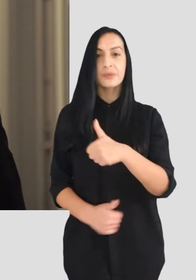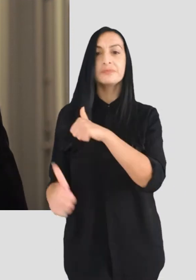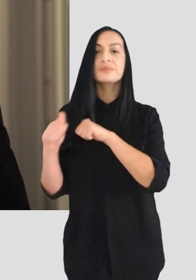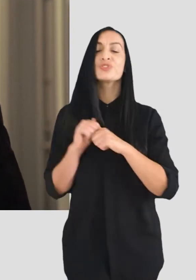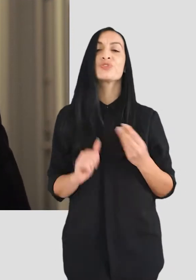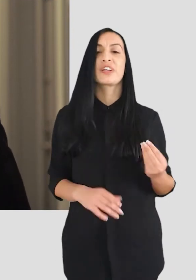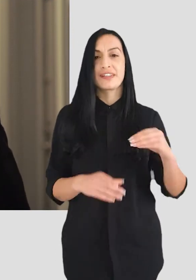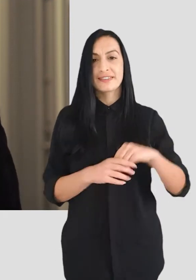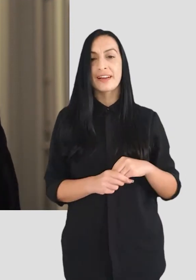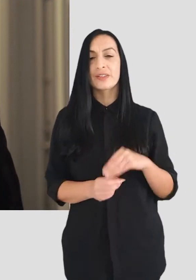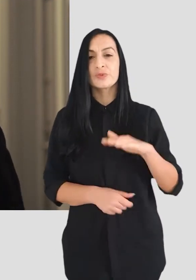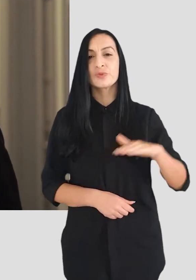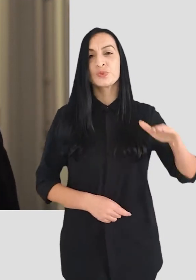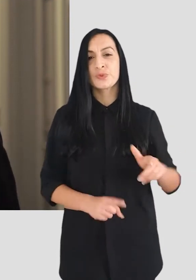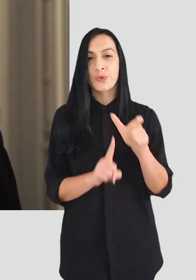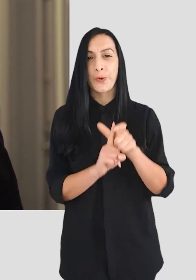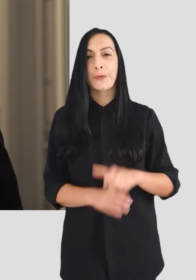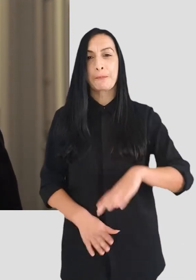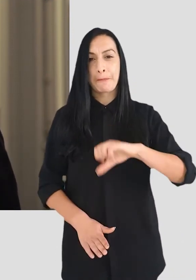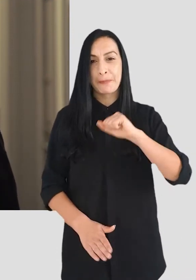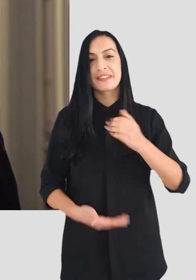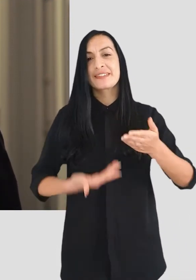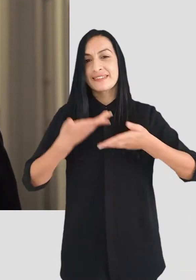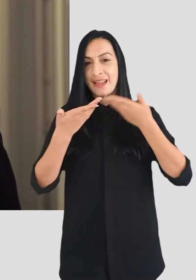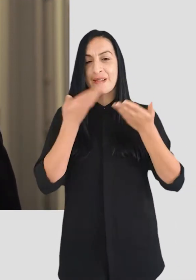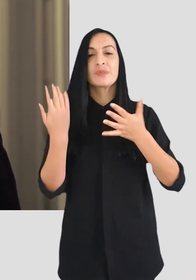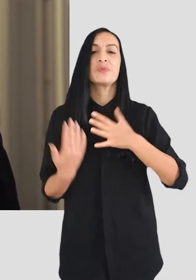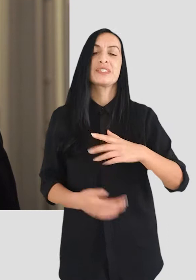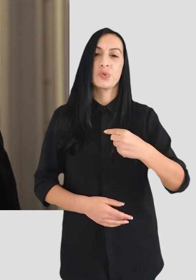Çocuk koruma merkezleri, özellikle ben üniversiteden bahsedeceğim.